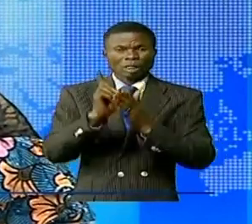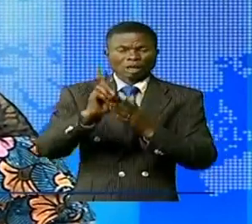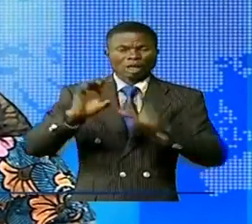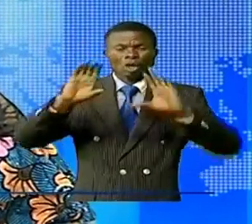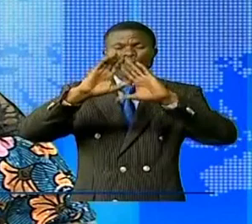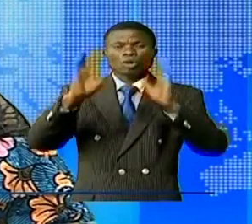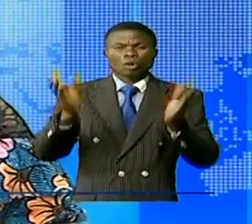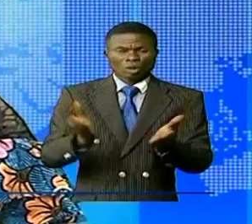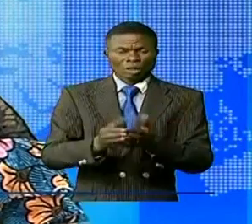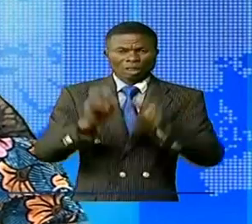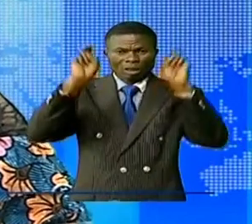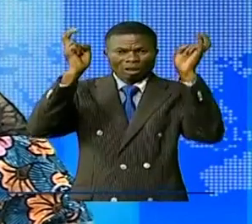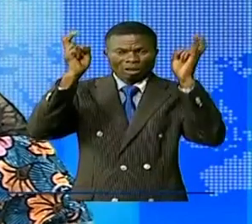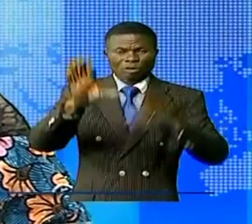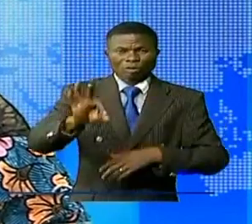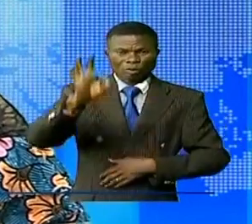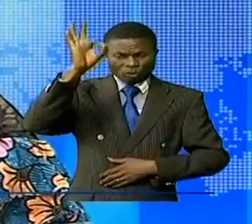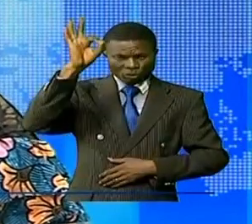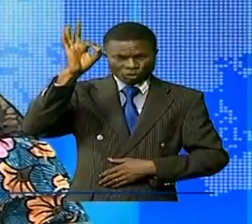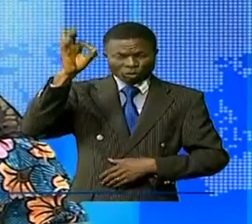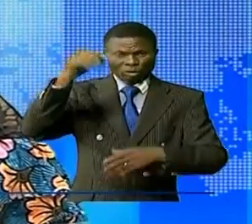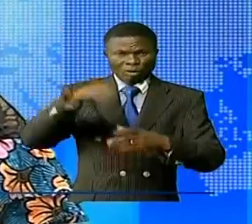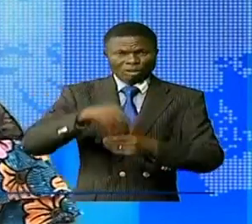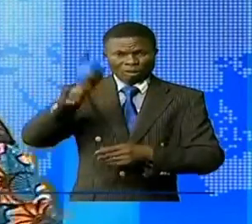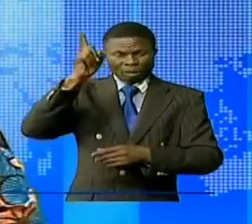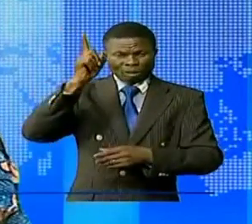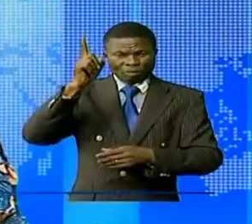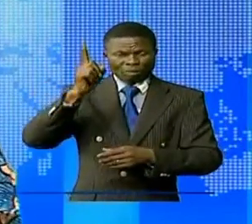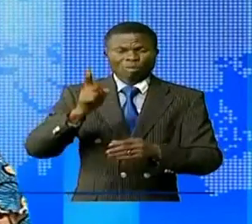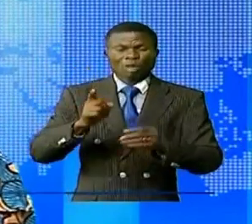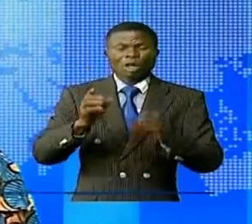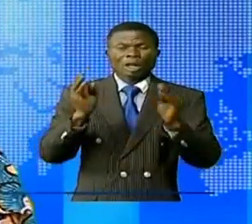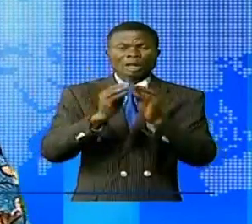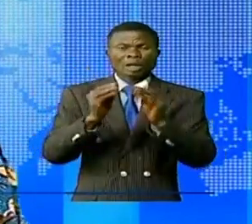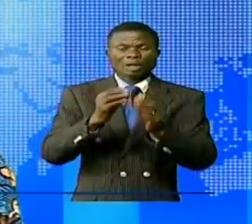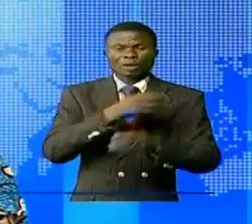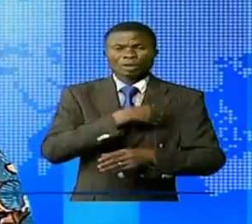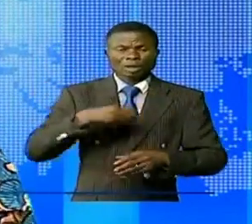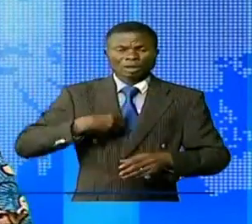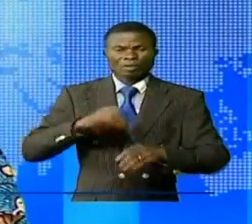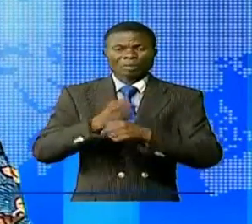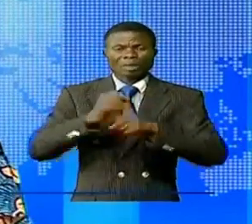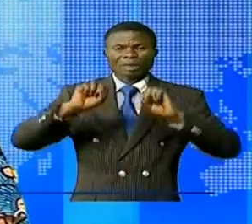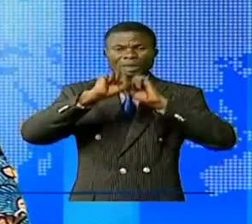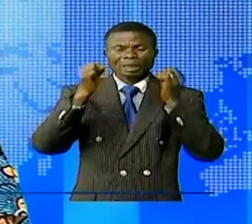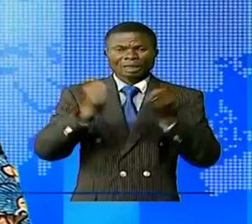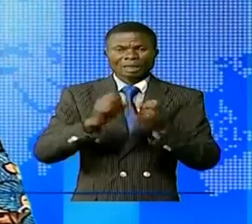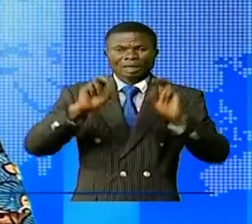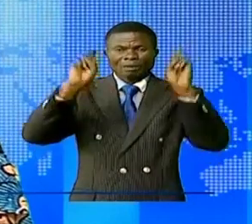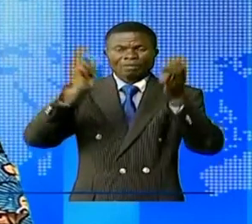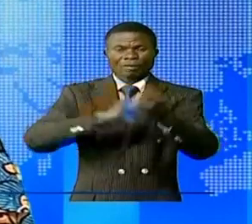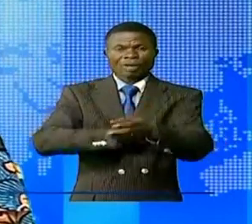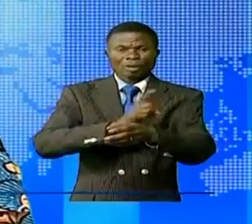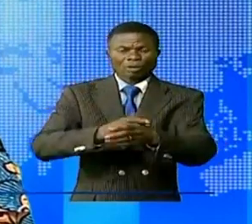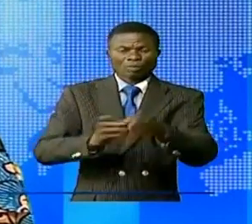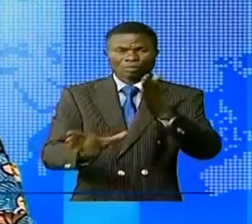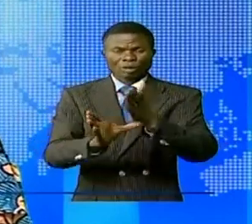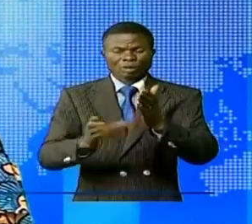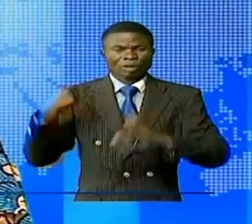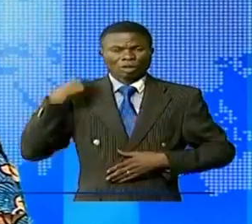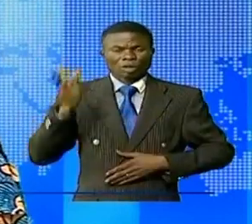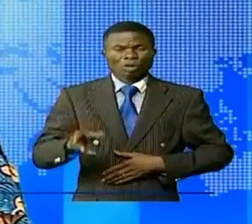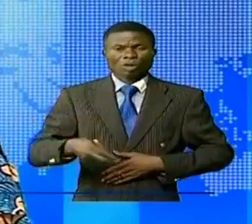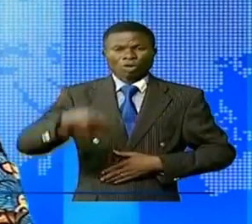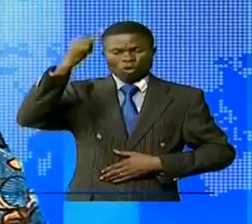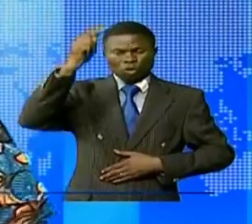communautaire, thème choisi au cours du premier salon des femmes entrepreneurs à Goma. Le vice-gouverneur du Nord Kivu a